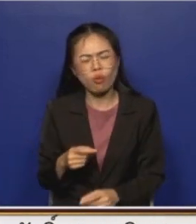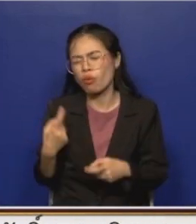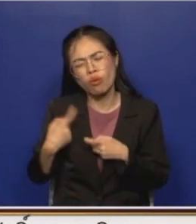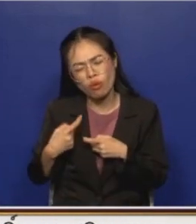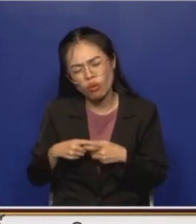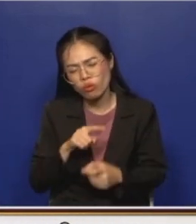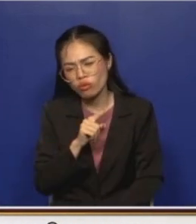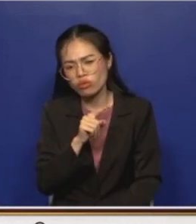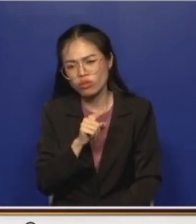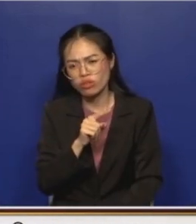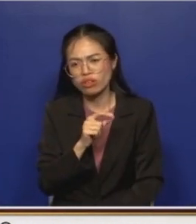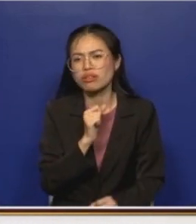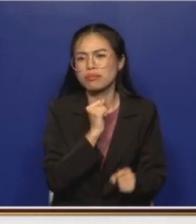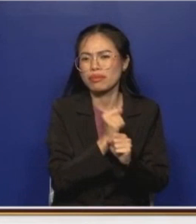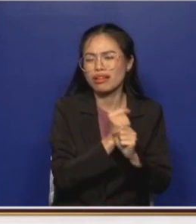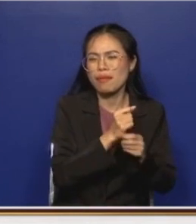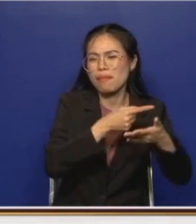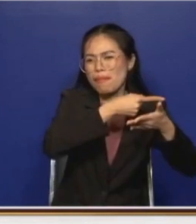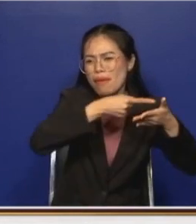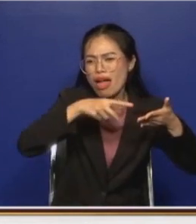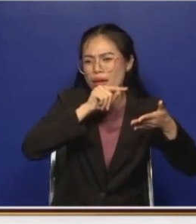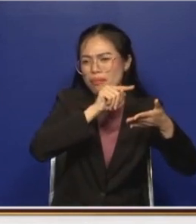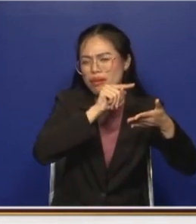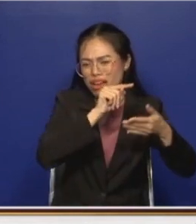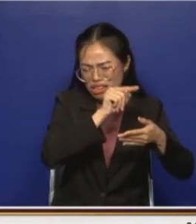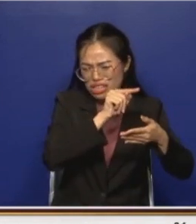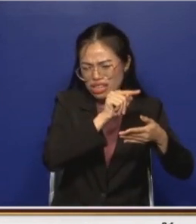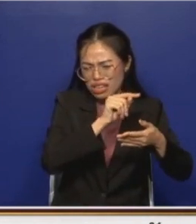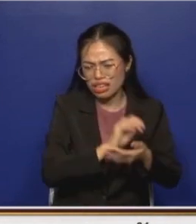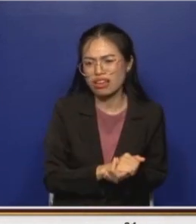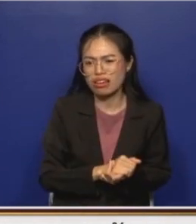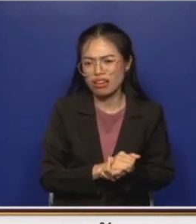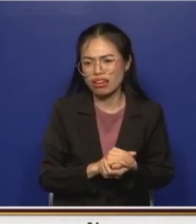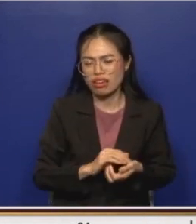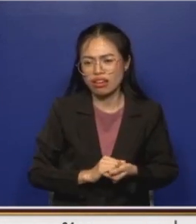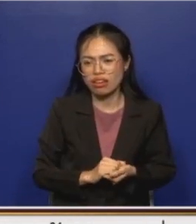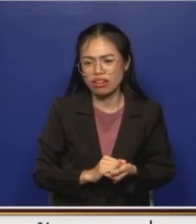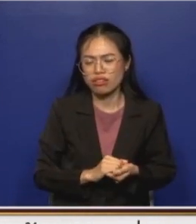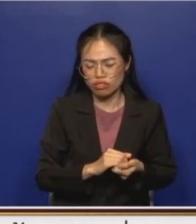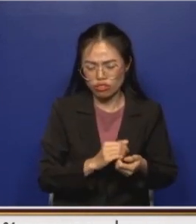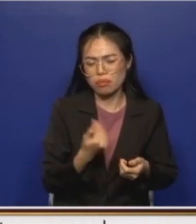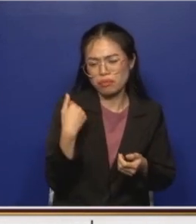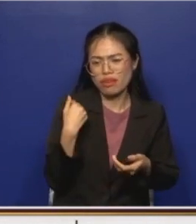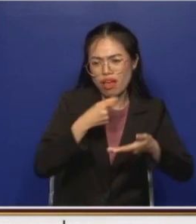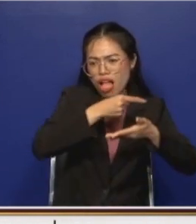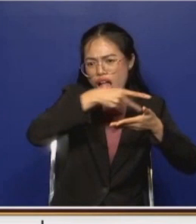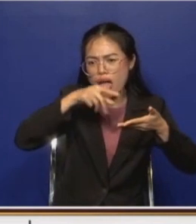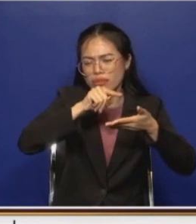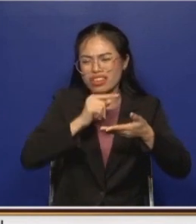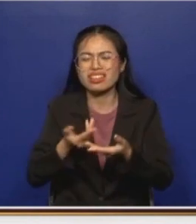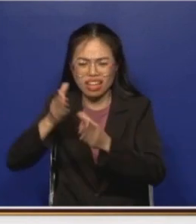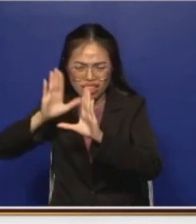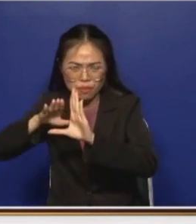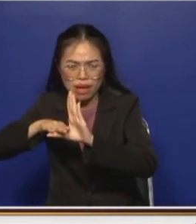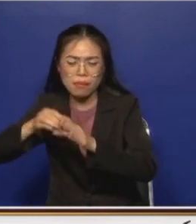ไปสิครับเนี่ยฮะผมท้าด้วยในห้องนี้เข้าใจกันหมดหรือเปล่าฮะเราเที่ยวด้วยกัน